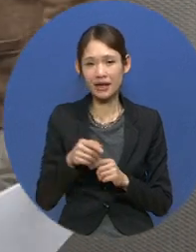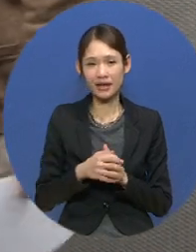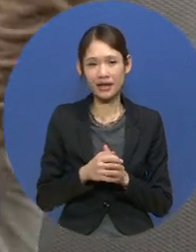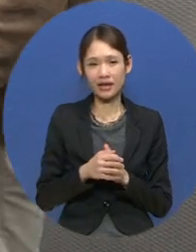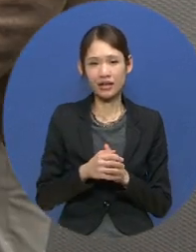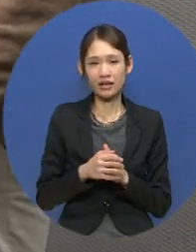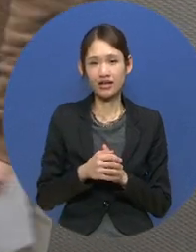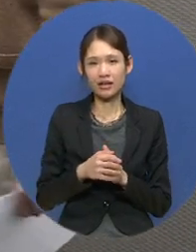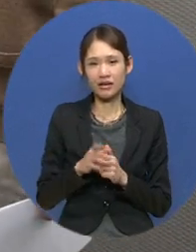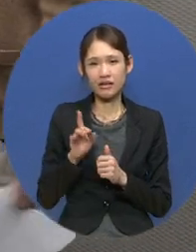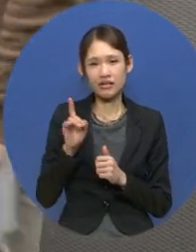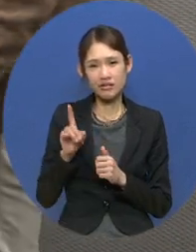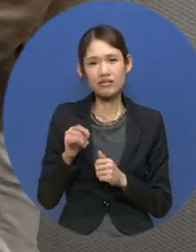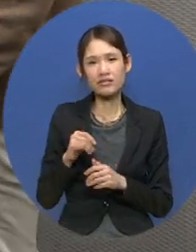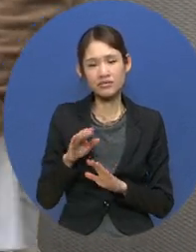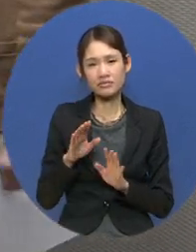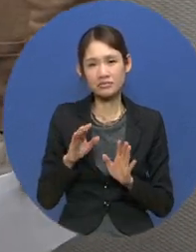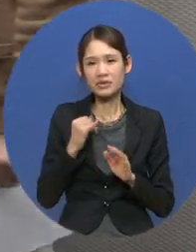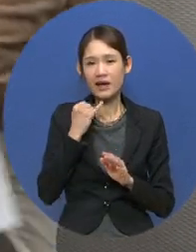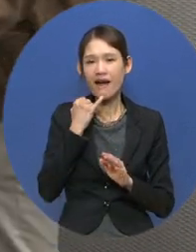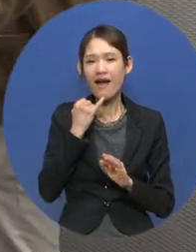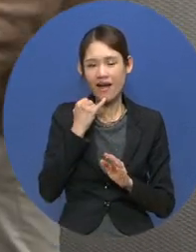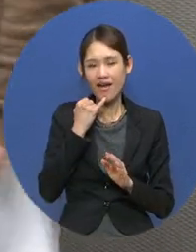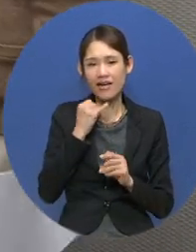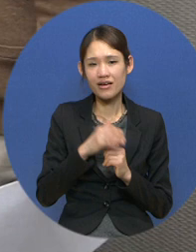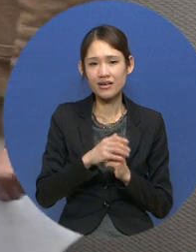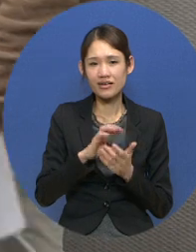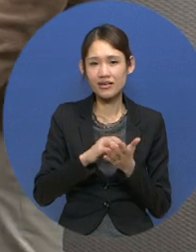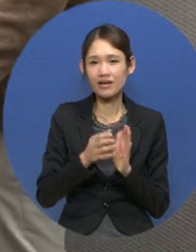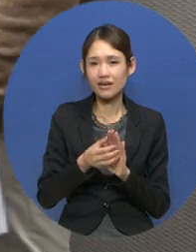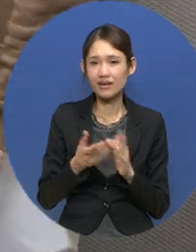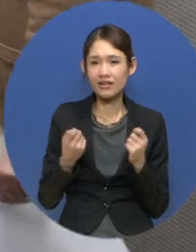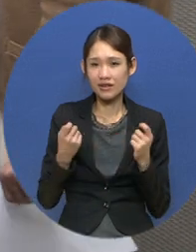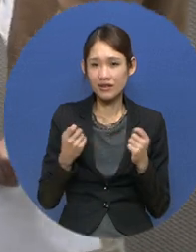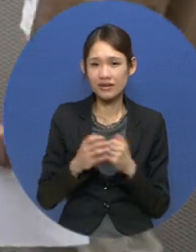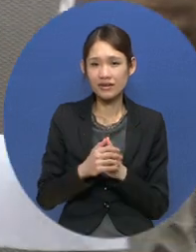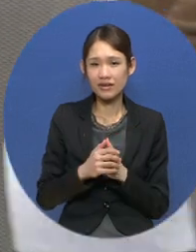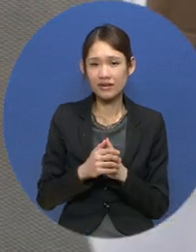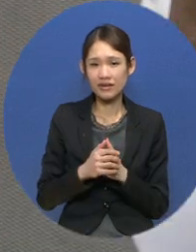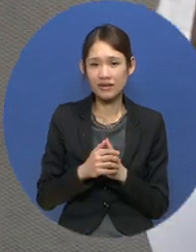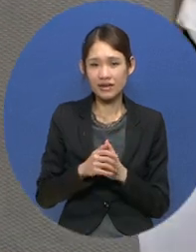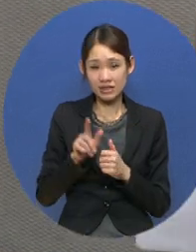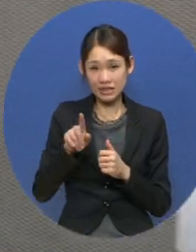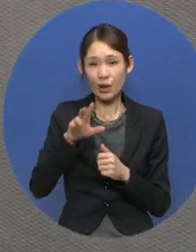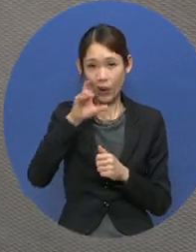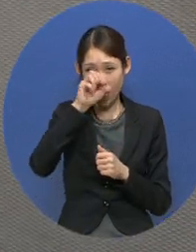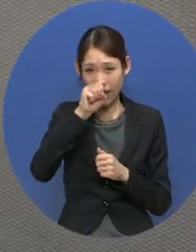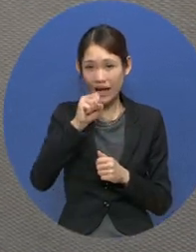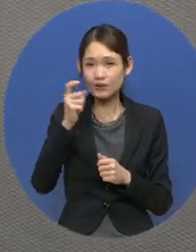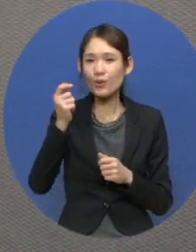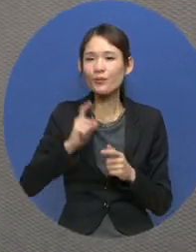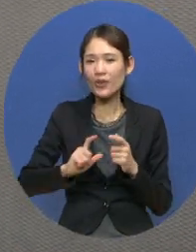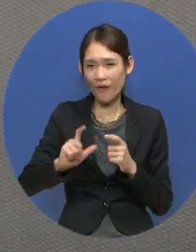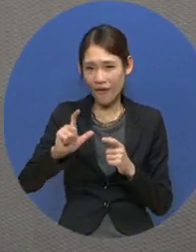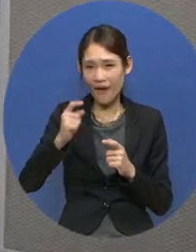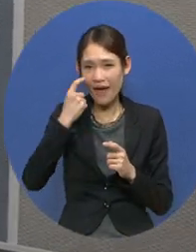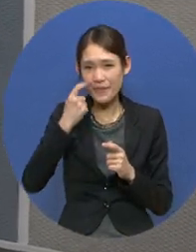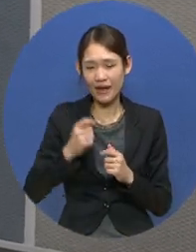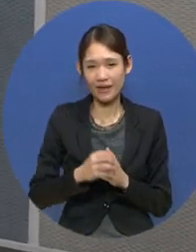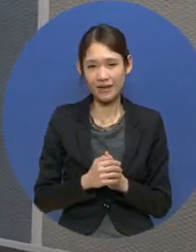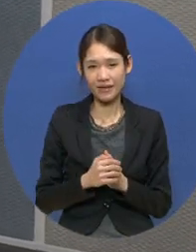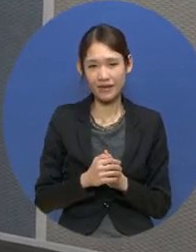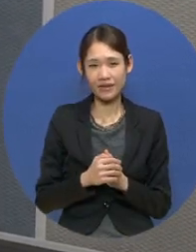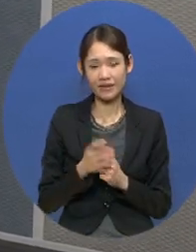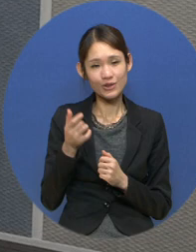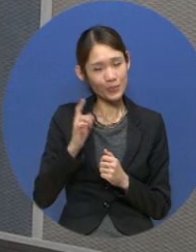뭐. 괜찮아. 이 정도쯤은 뭐. 까질 것. 알겠지? 조금, 지금도 좋았어. 근데 조금만 더 해봐봐. 내가 욕심이 나서. 네.